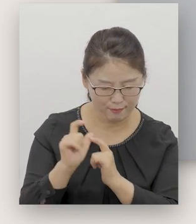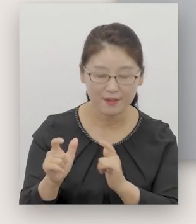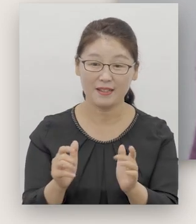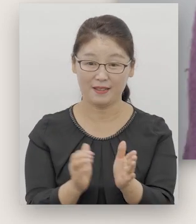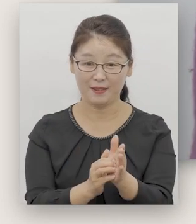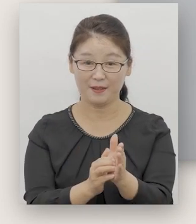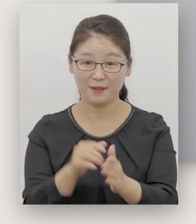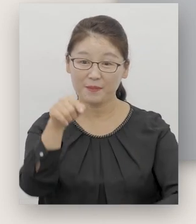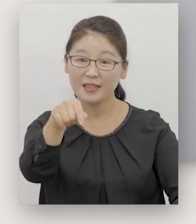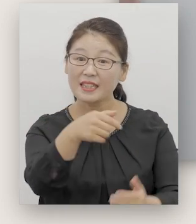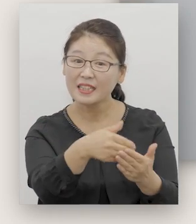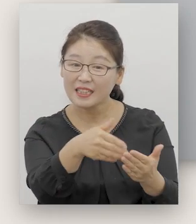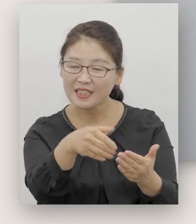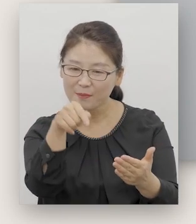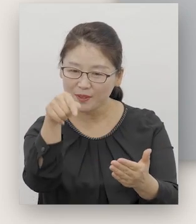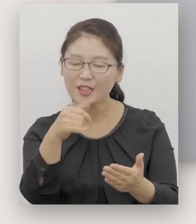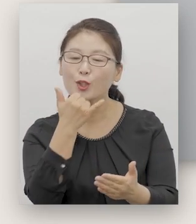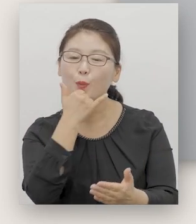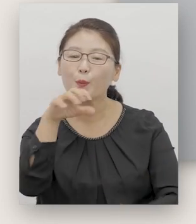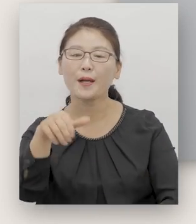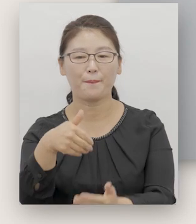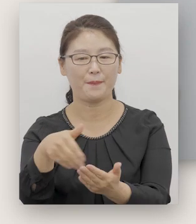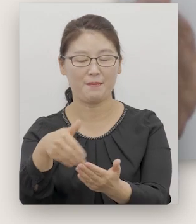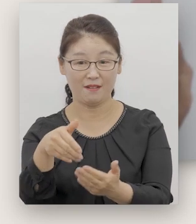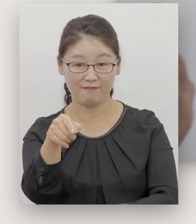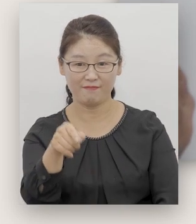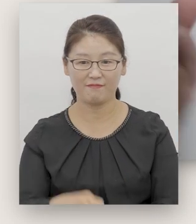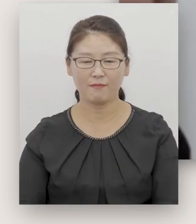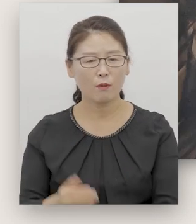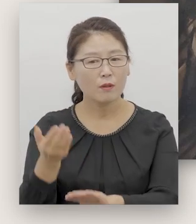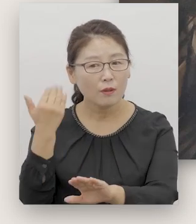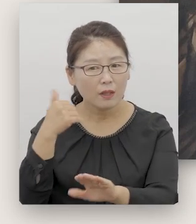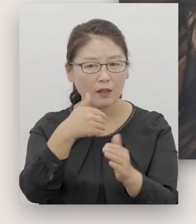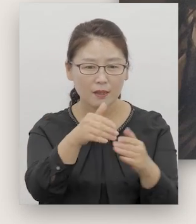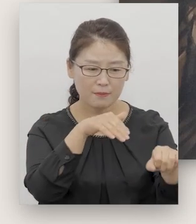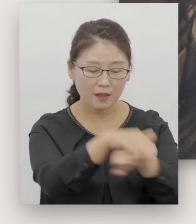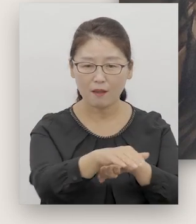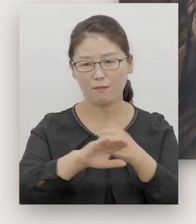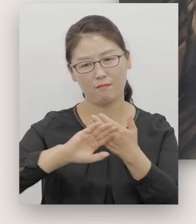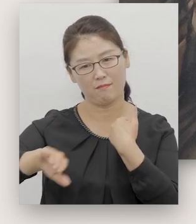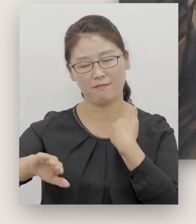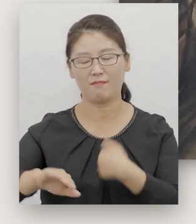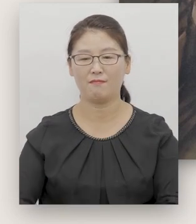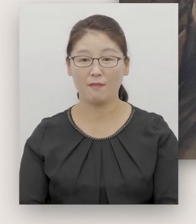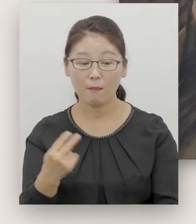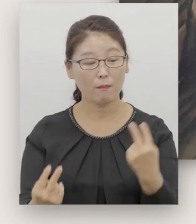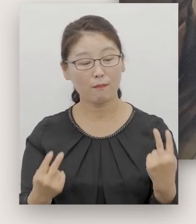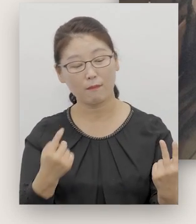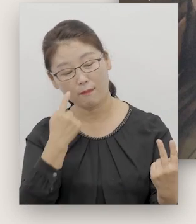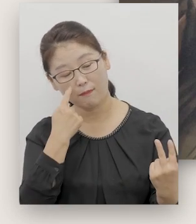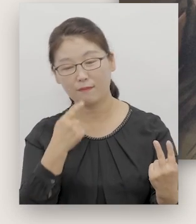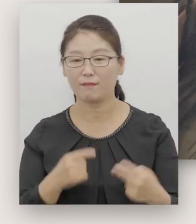그림인데요. 전에 그림과는 또 다른 허풍으로 좀 이어졌다는 보실 수 있으세요. 비교를 해보시면 계단을 내려오는 누드 같은